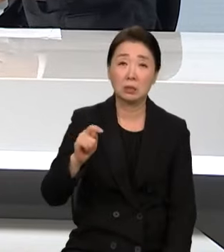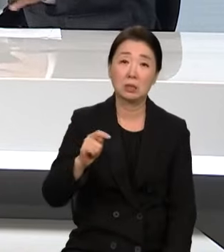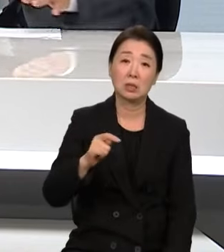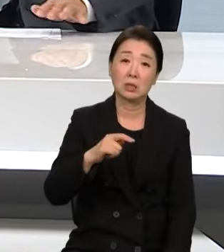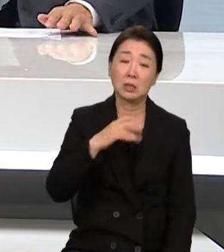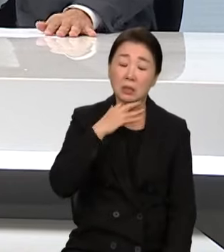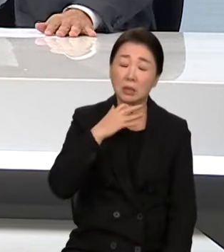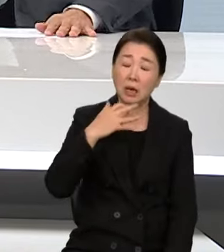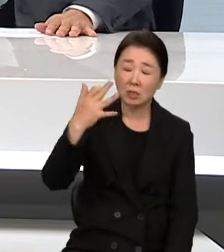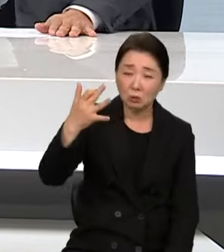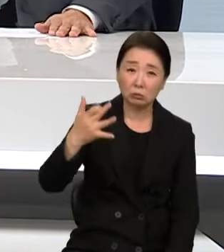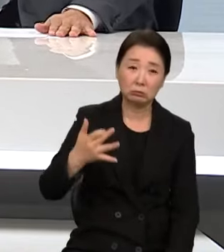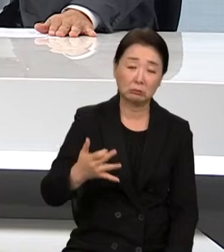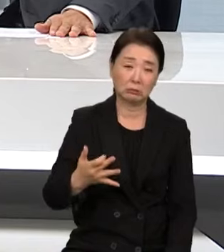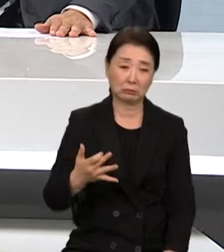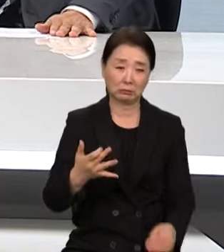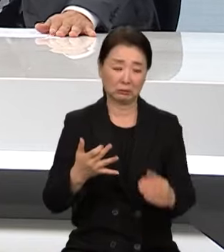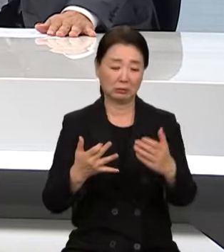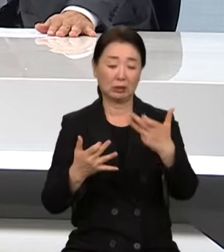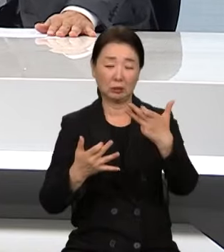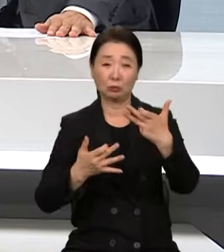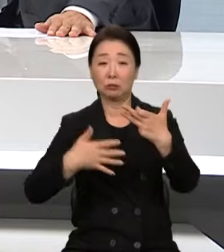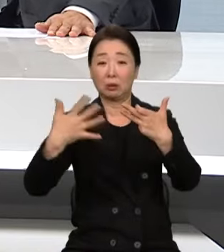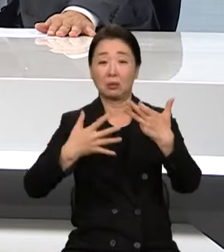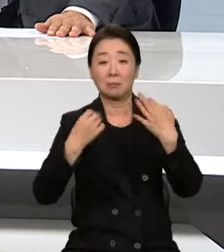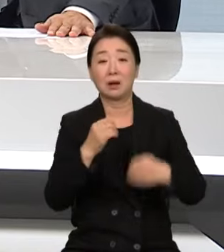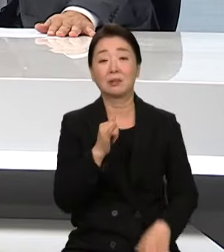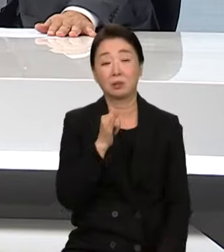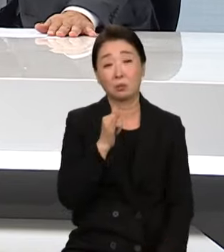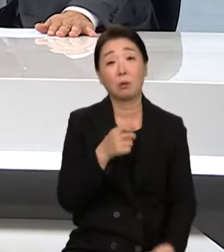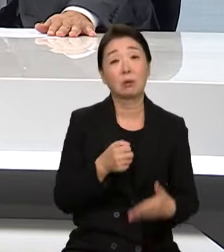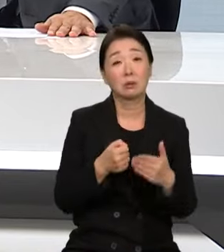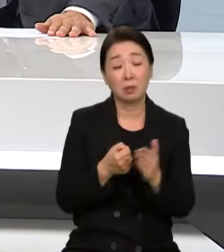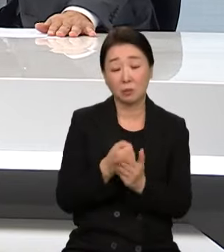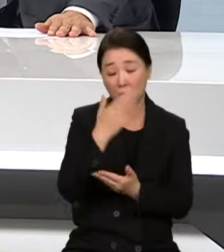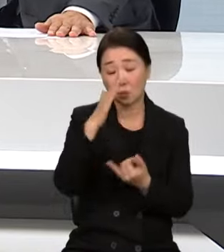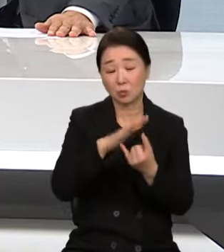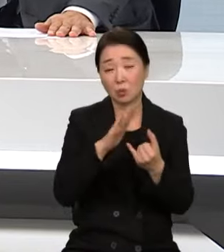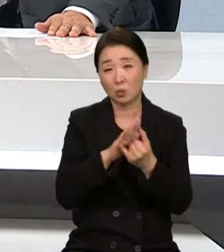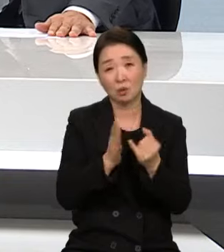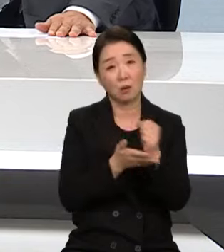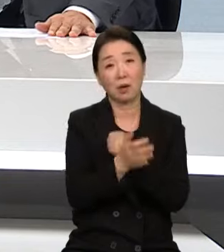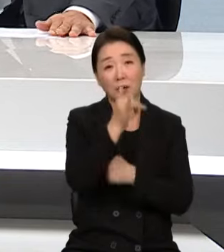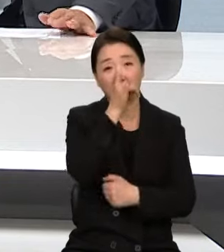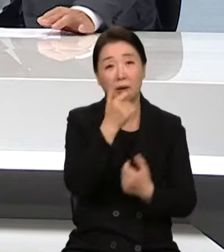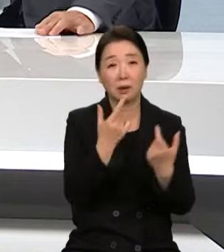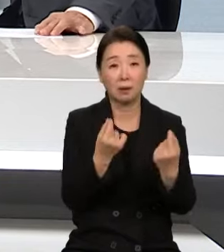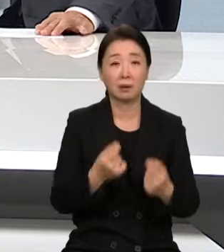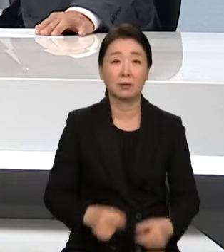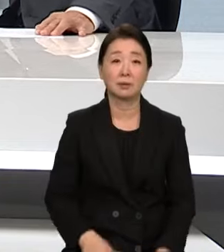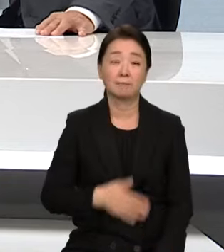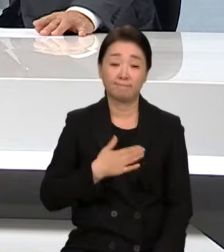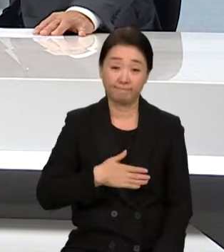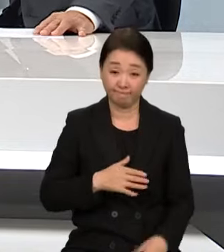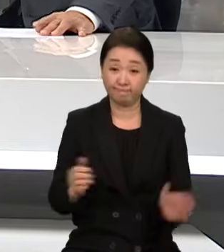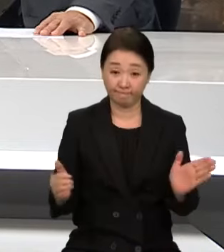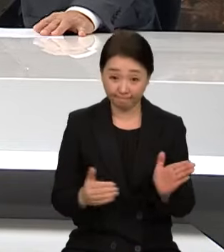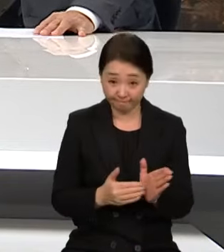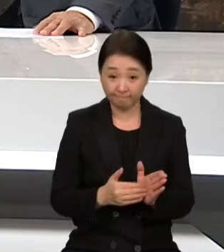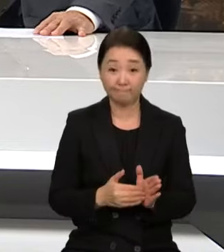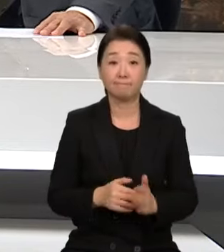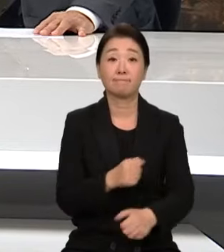때문에 오히려 청소년들이 그런 측면에서 더 유해 영향을 받고 있는게 아니냐 이런 지적들이 나오고 있습니다 알겠습니다 오늘은 여기까지